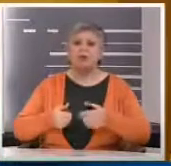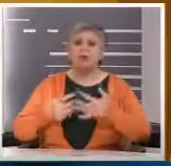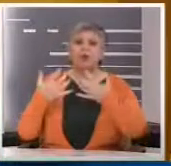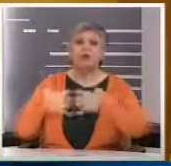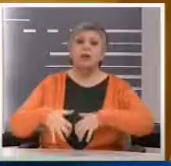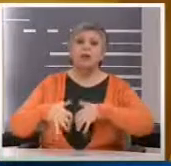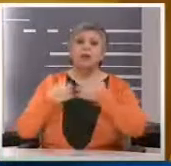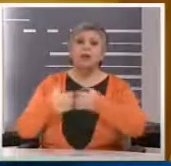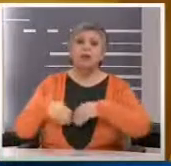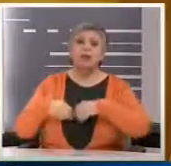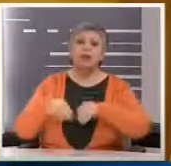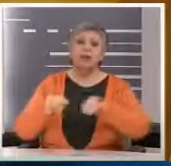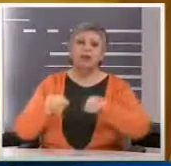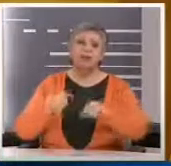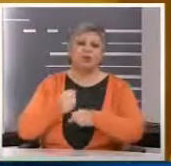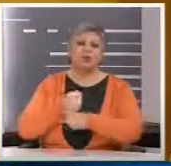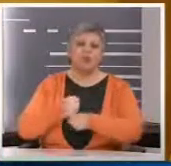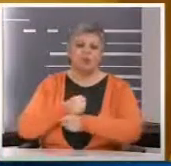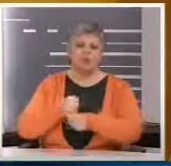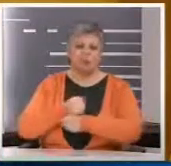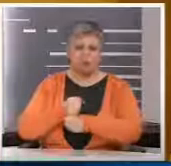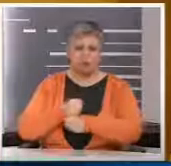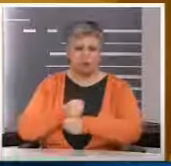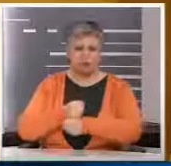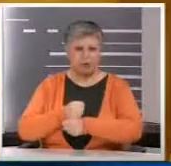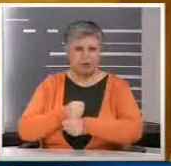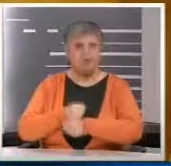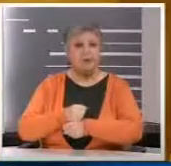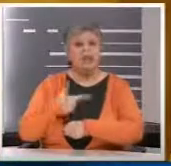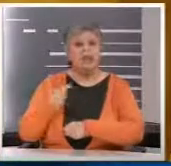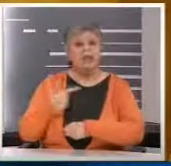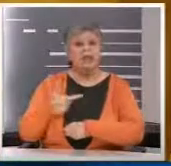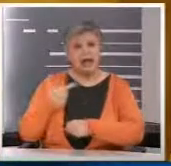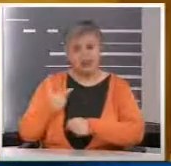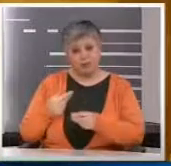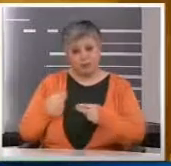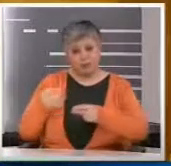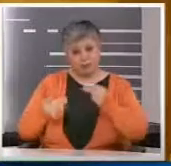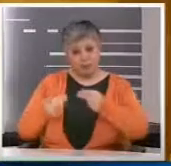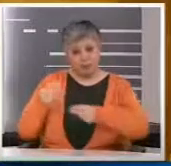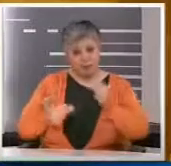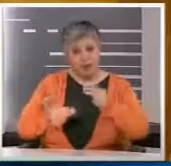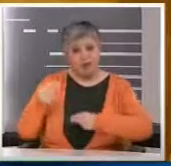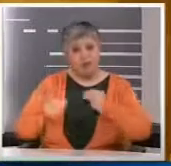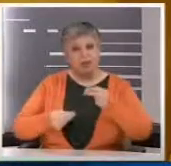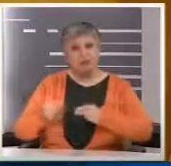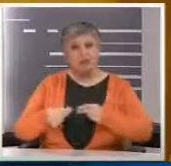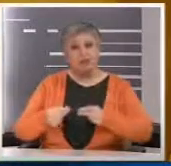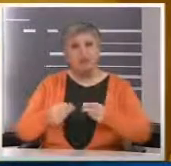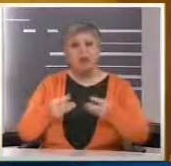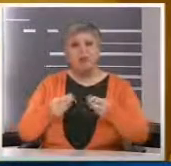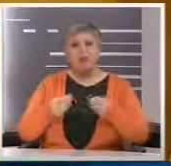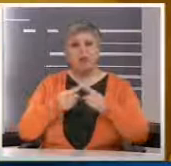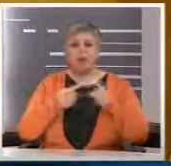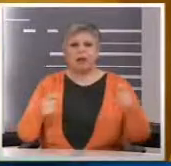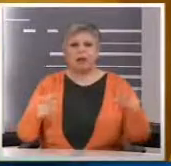του φαρμάκου, θα πω εγώ, όχι της φαρμακευτικής αγοράς, είναι αποτέλεσμα πάρα πολλών στρεβλώσεων και